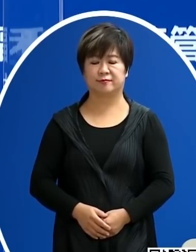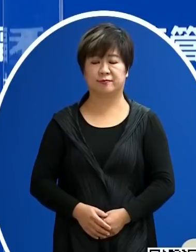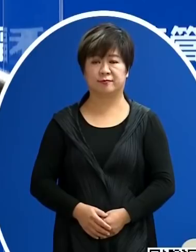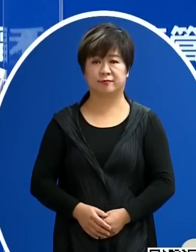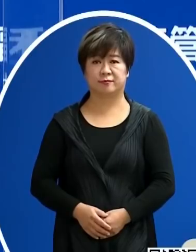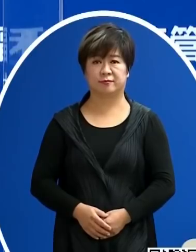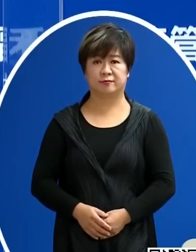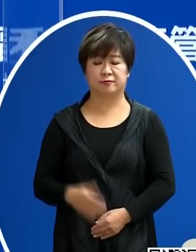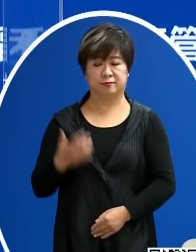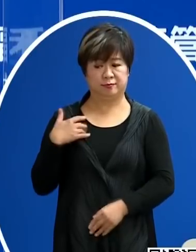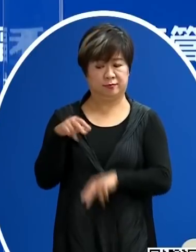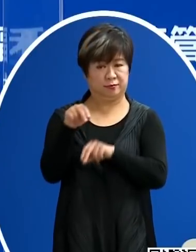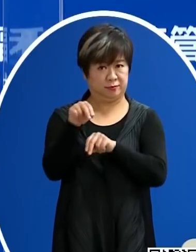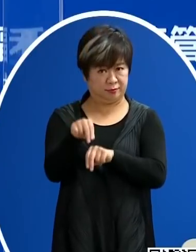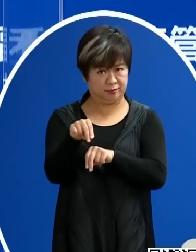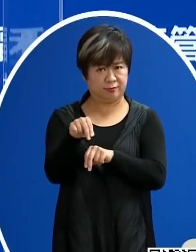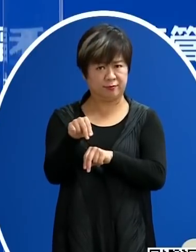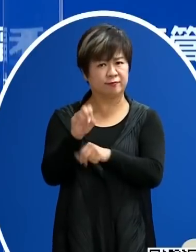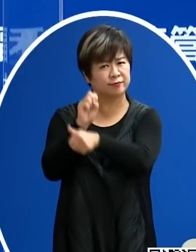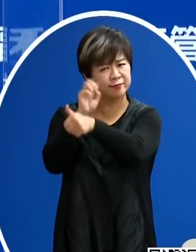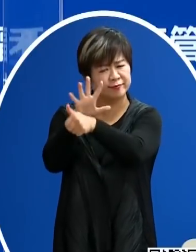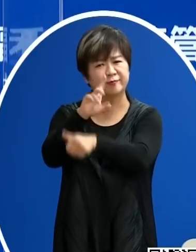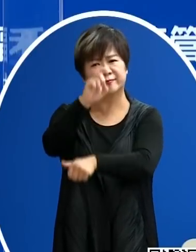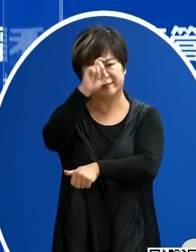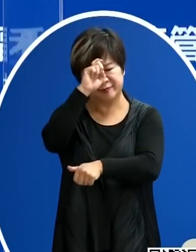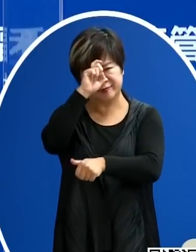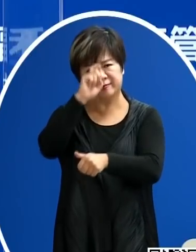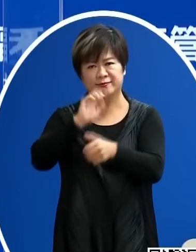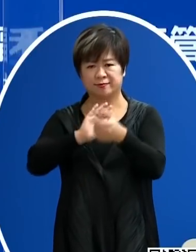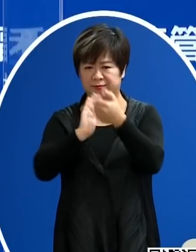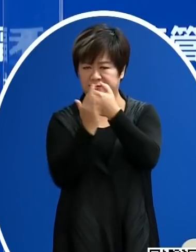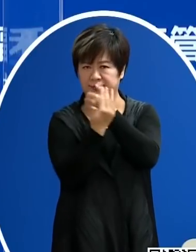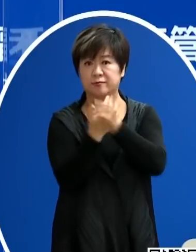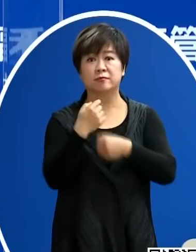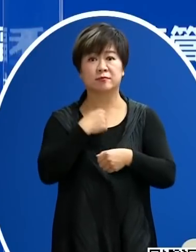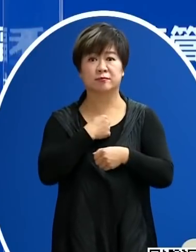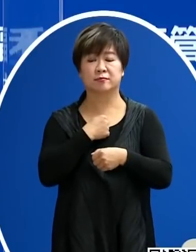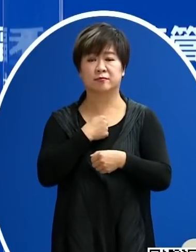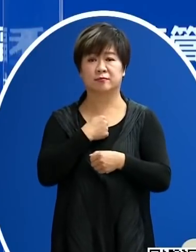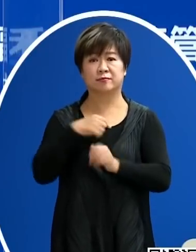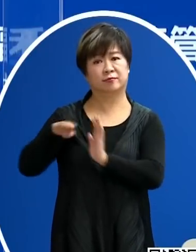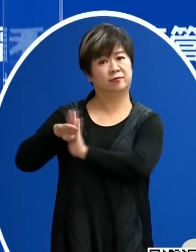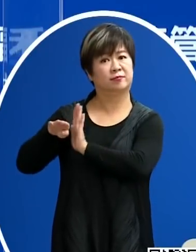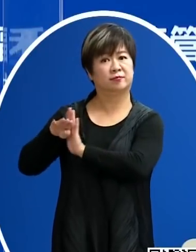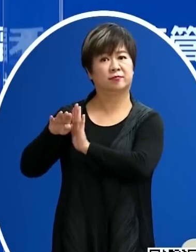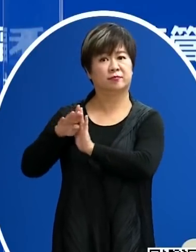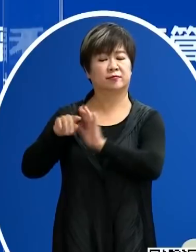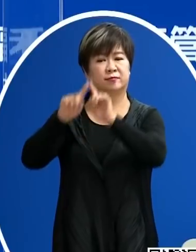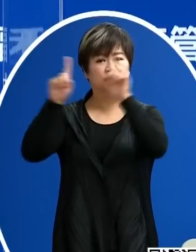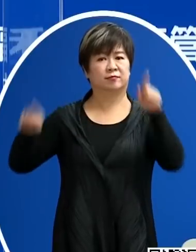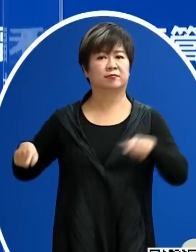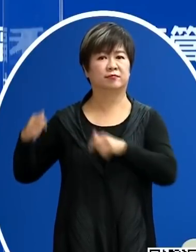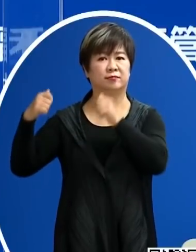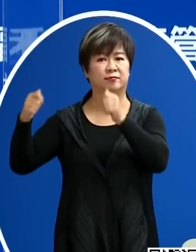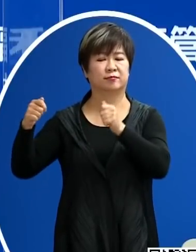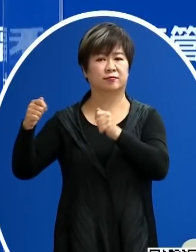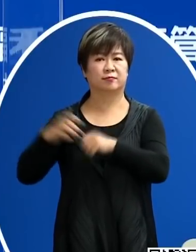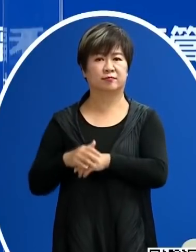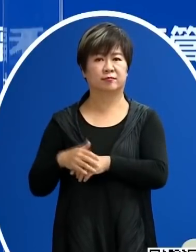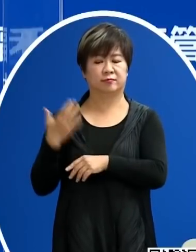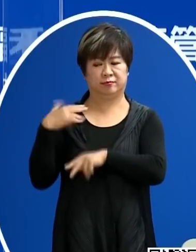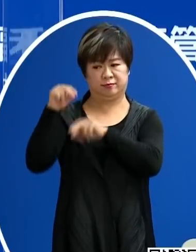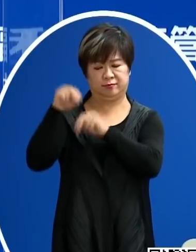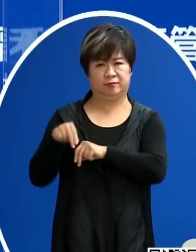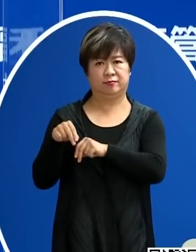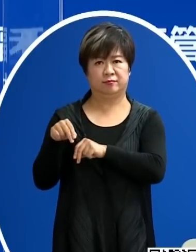契约里面的哈，我们希望的一个哈，这是我的右手边哈，是在。合约里面的哈样